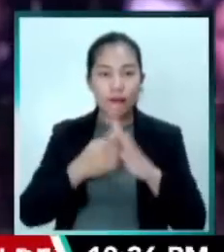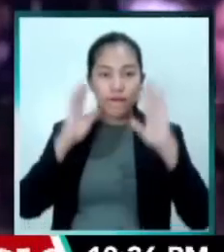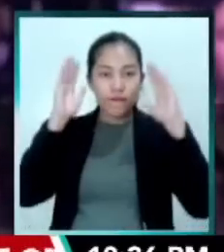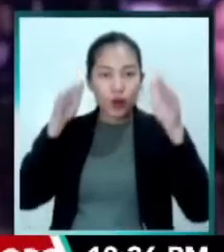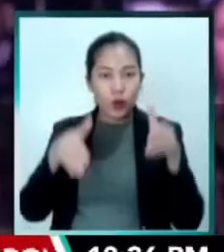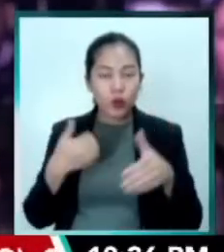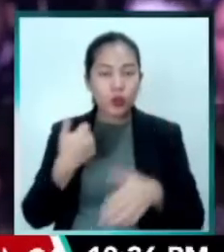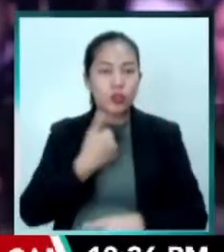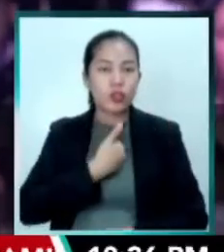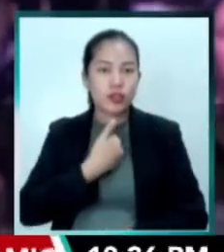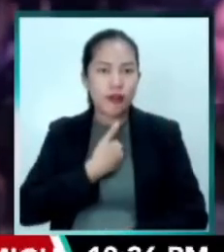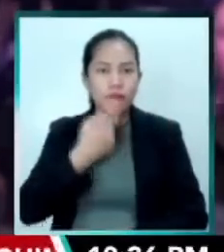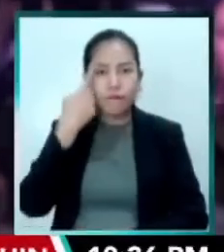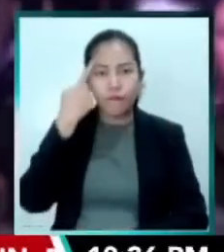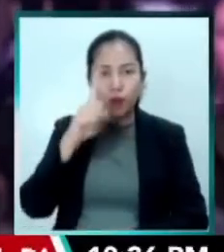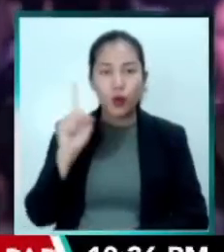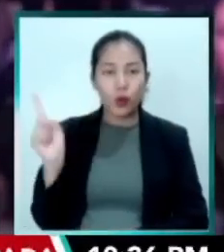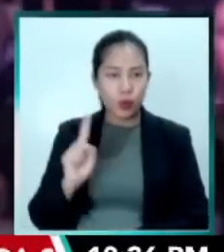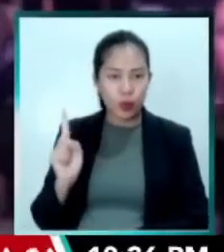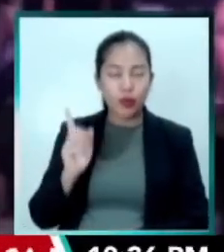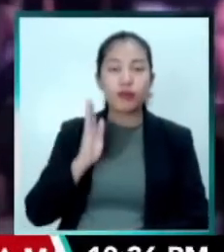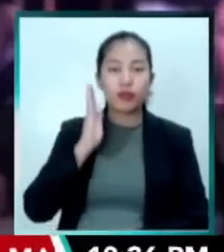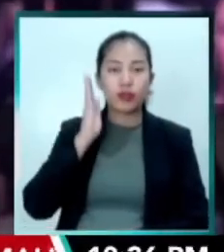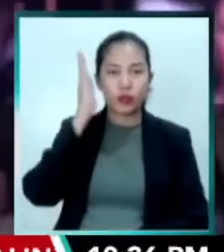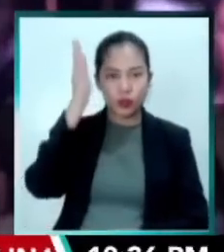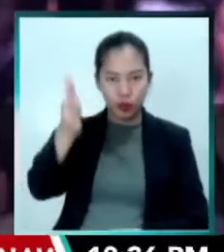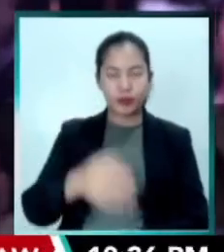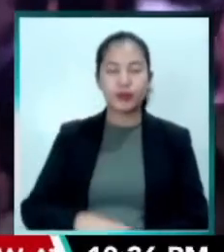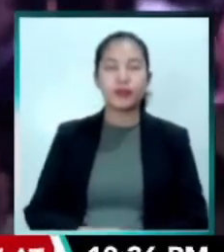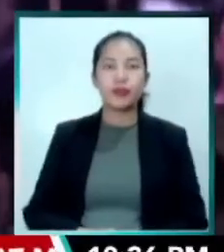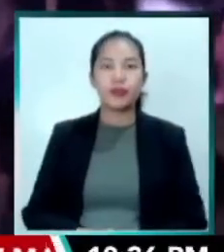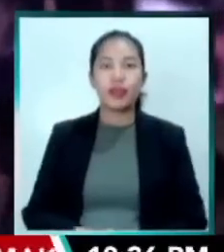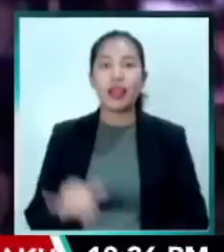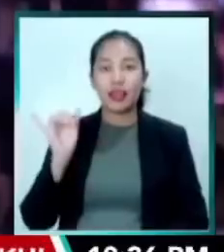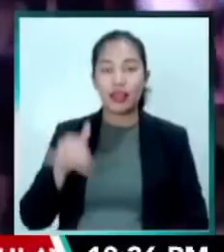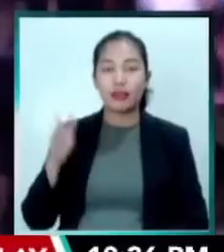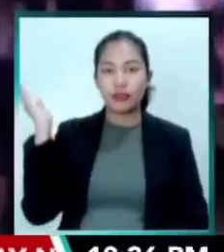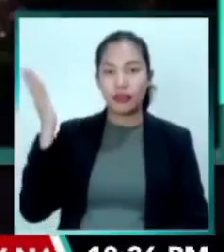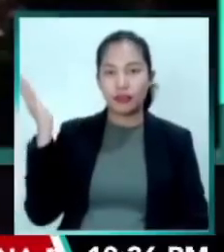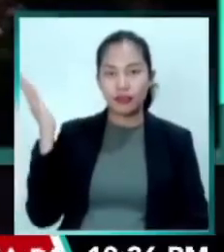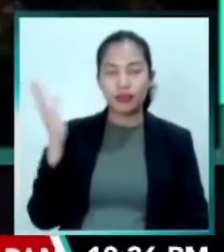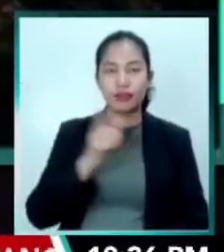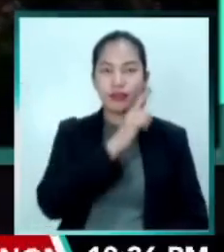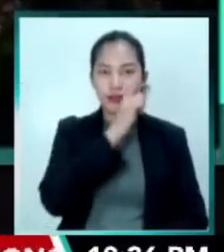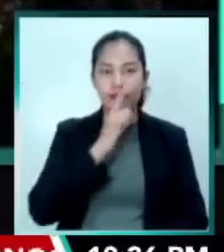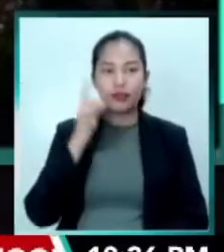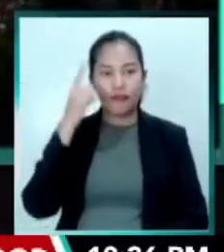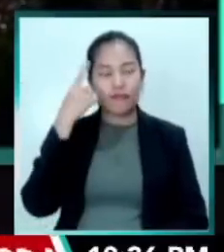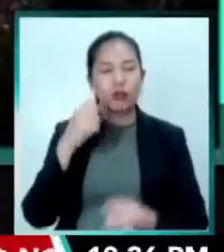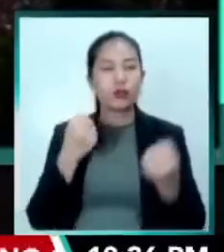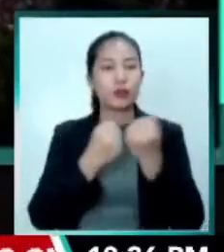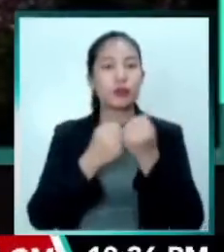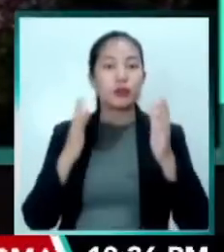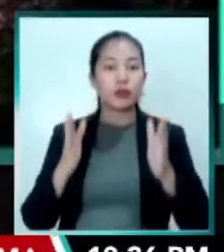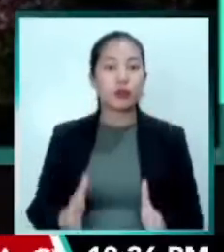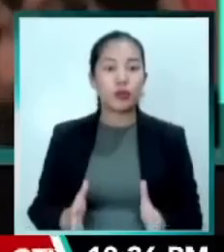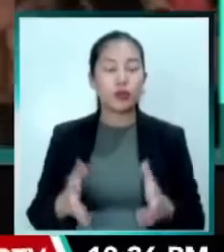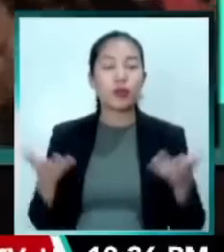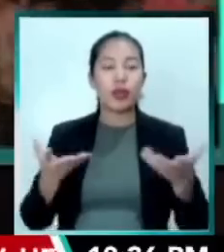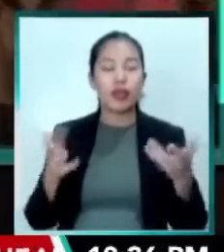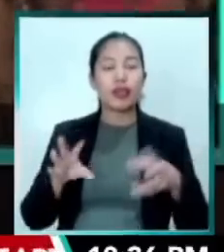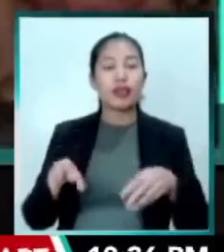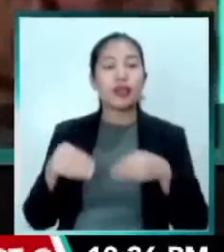hinaharap. Ito ang panawagan ni Vice President Lenny Robredo sa kanyang mga taga-suporta sa kanilang Thanksgiving sa Quezon City ngayong